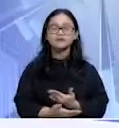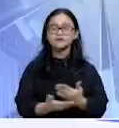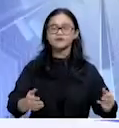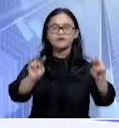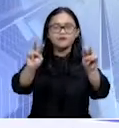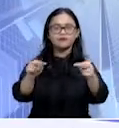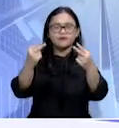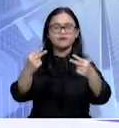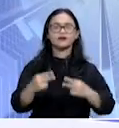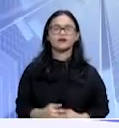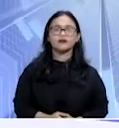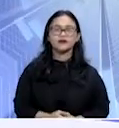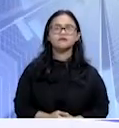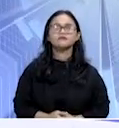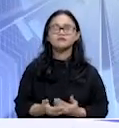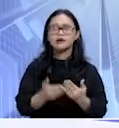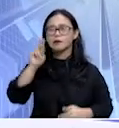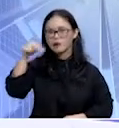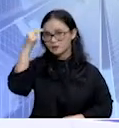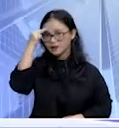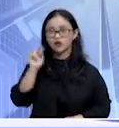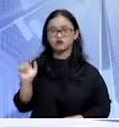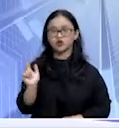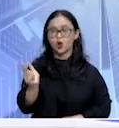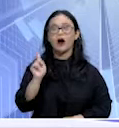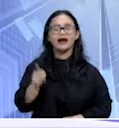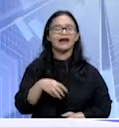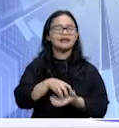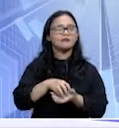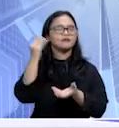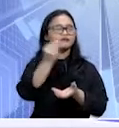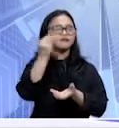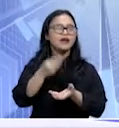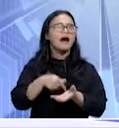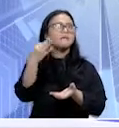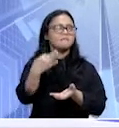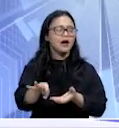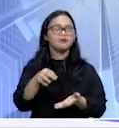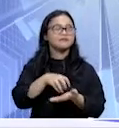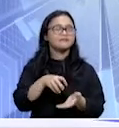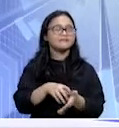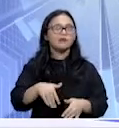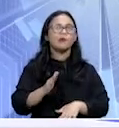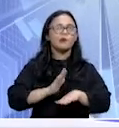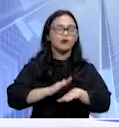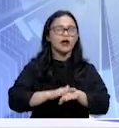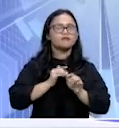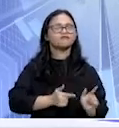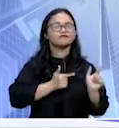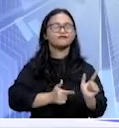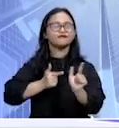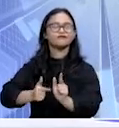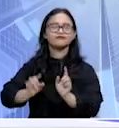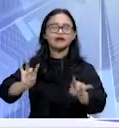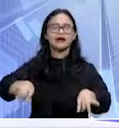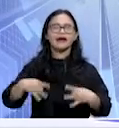Anda kembali di Lintasan News Siang. Pemirsa, pemerintah Kota Solo kini memiliki destinasi wisata baru, yakni atraksi budaya prajurit Keraton